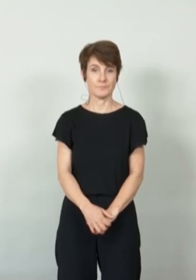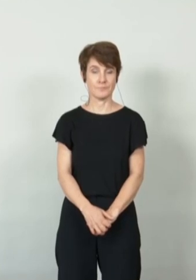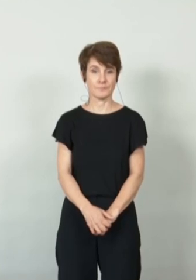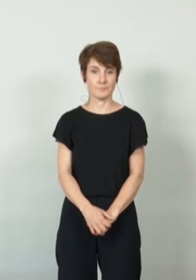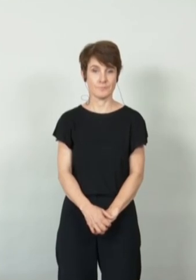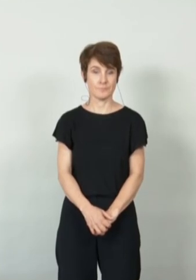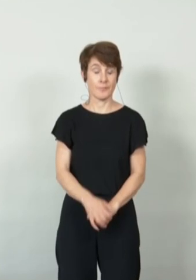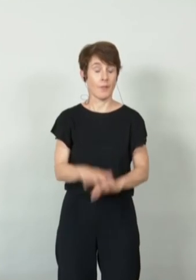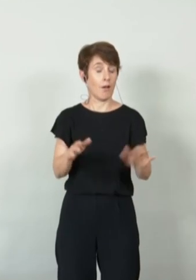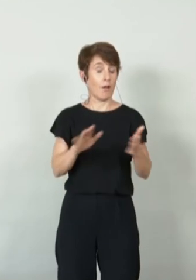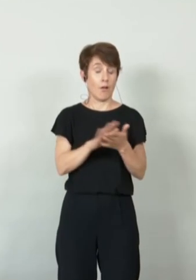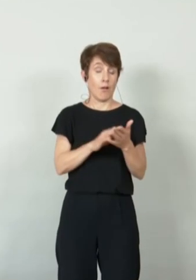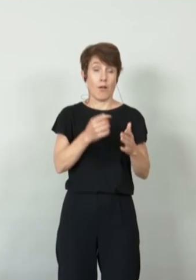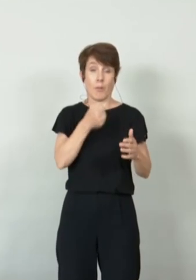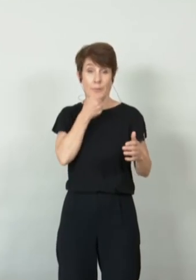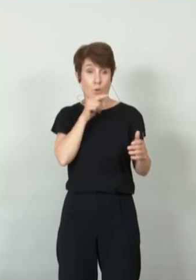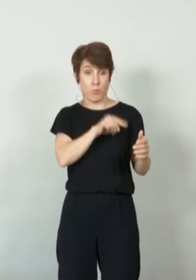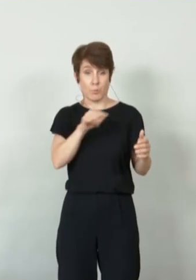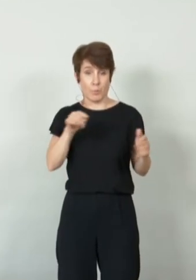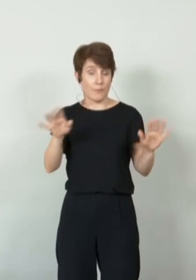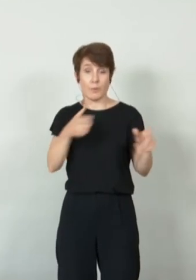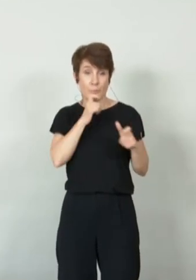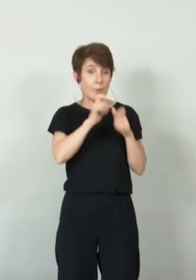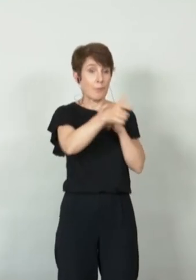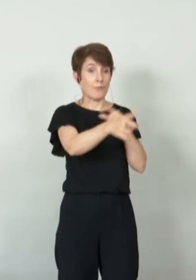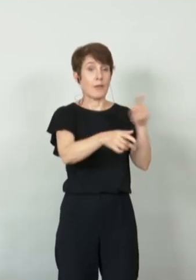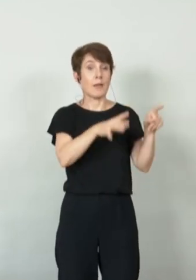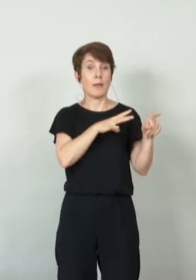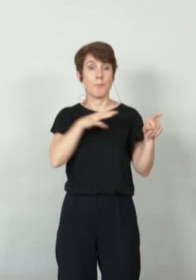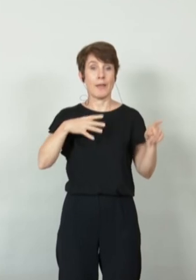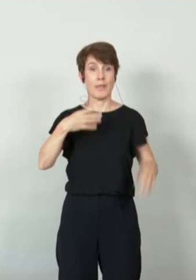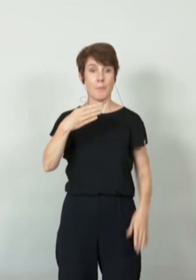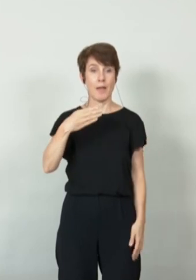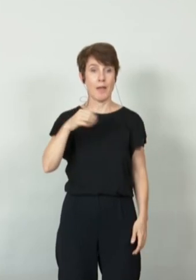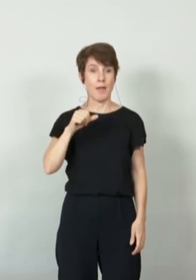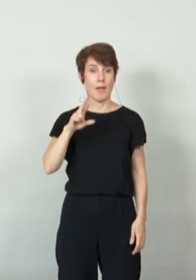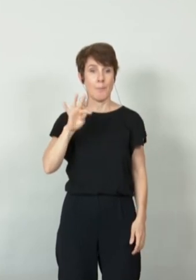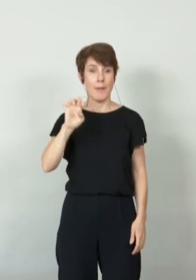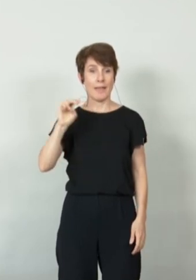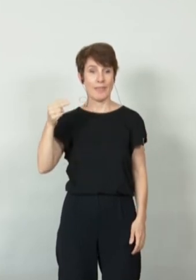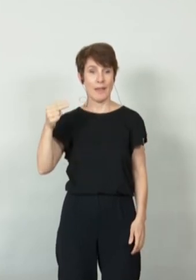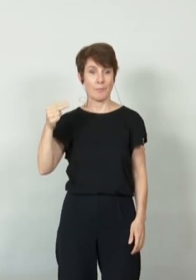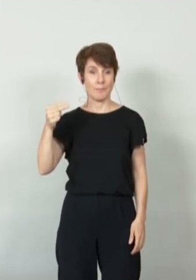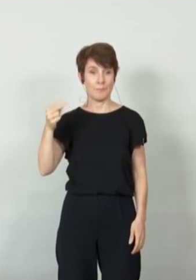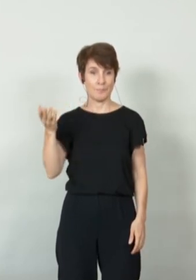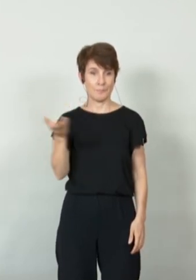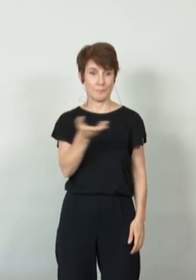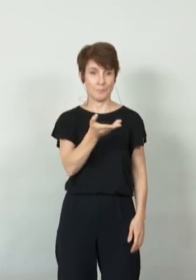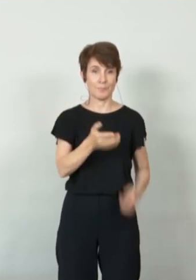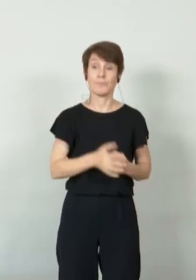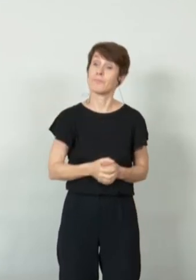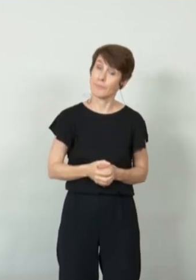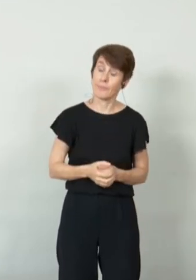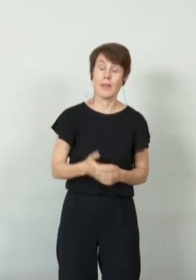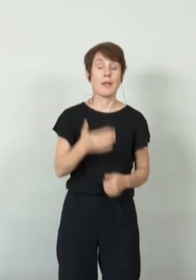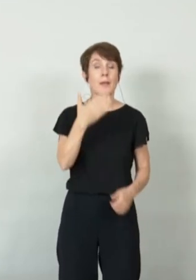pour parler madame Martin vous vouliez la parole merci beaucoup madame la